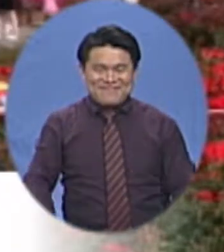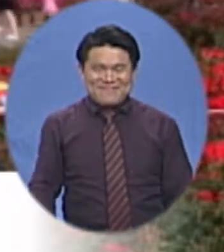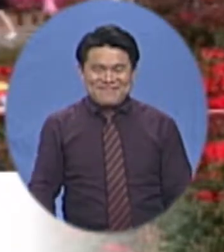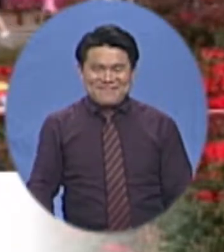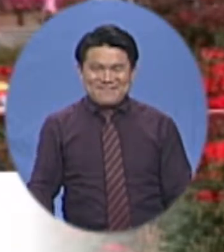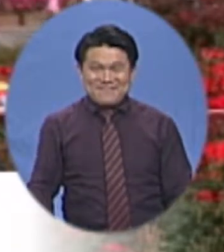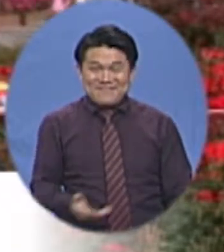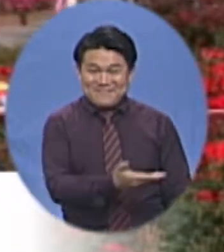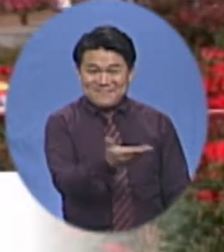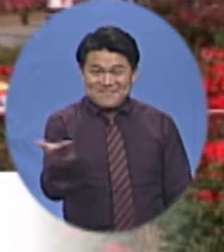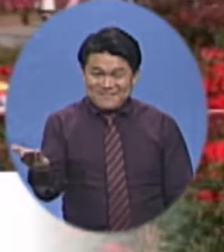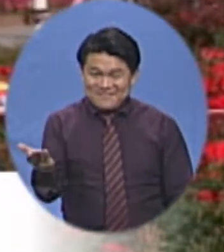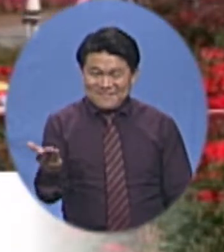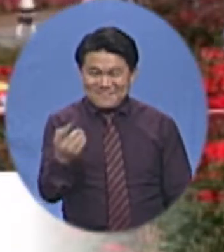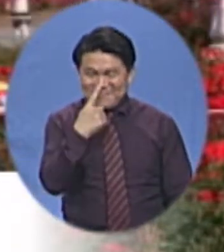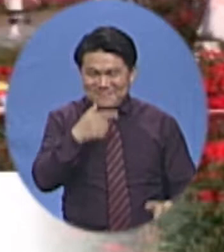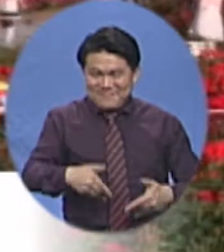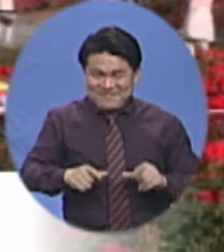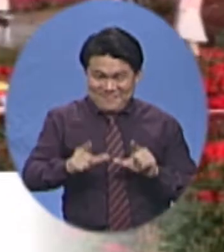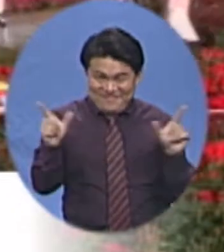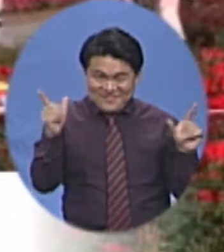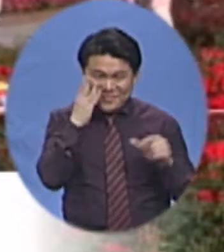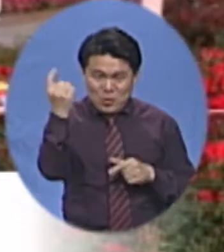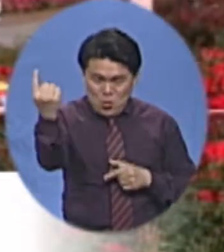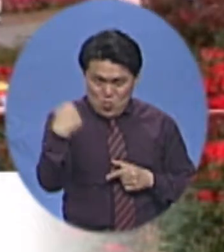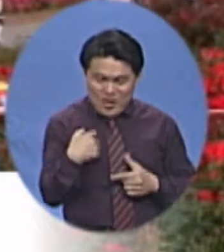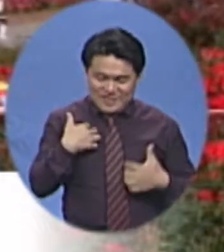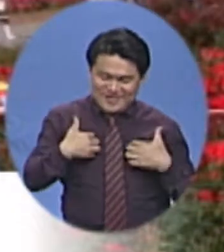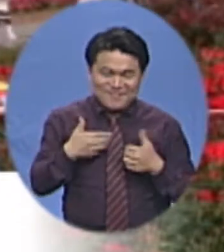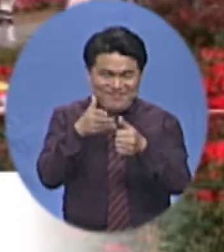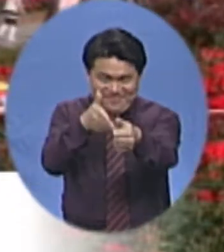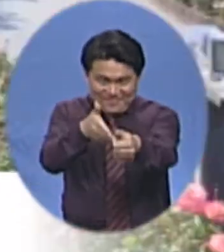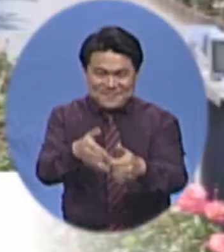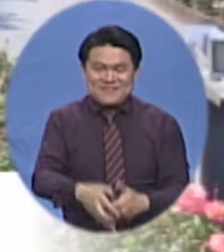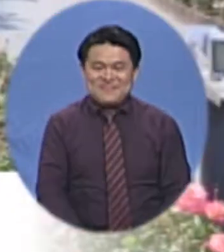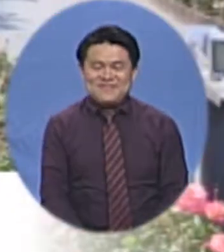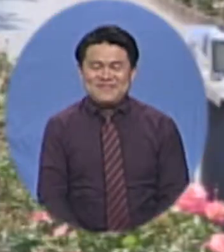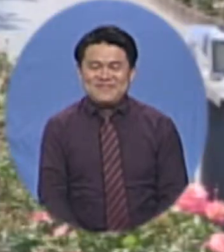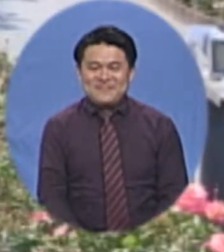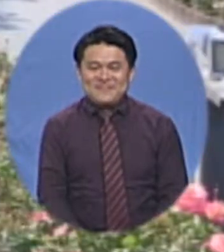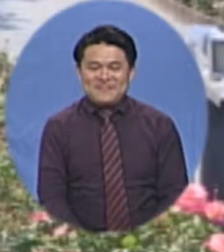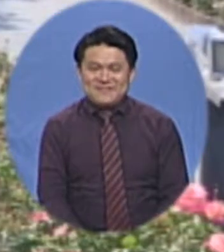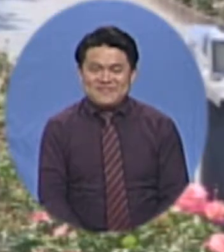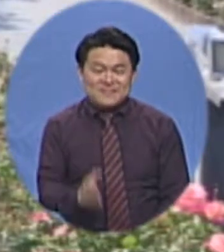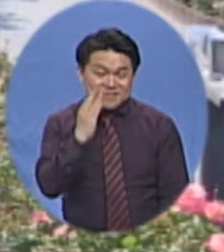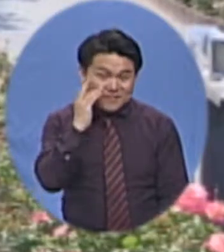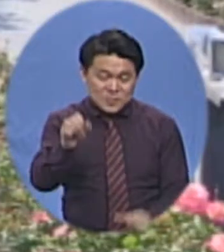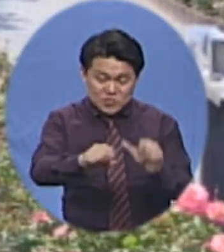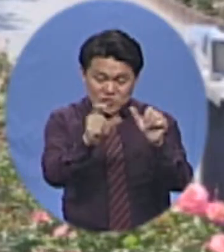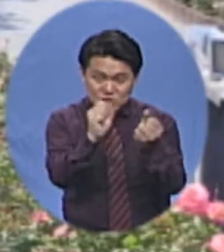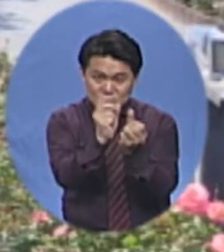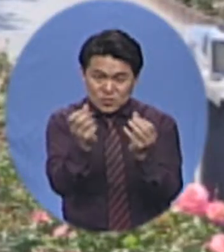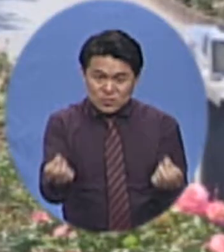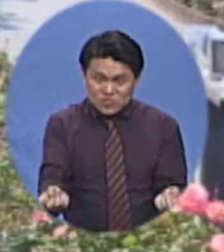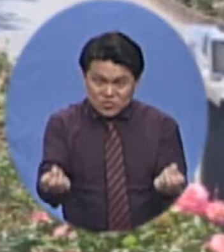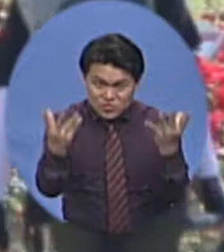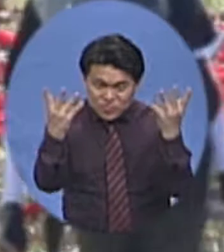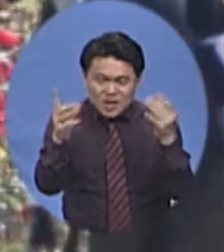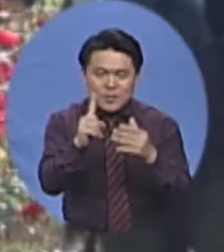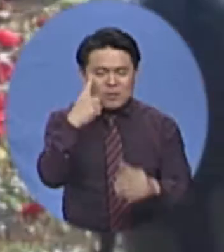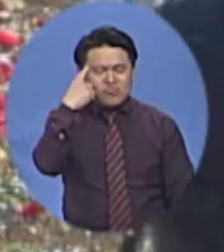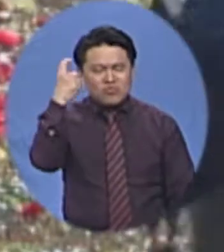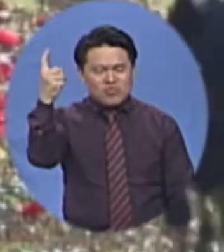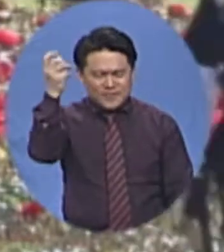있습니다. 여러분의 멋진 봄 여기 울산에서 마음껏 즐기시기 바랍니다. 울산의 5월 꽃축제는 잊지